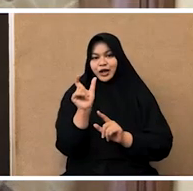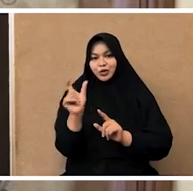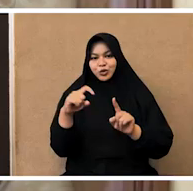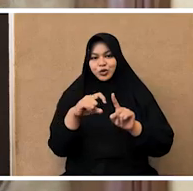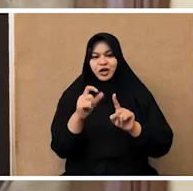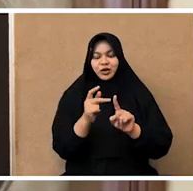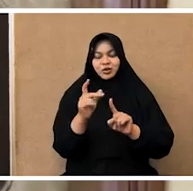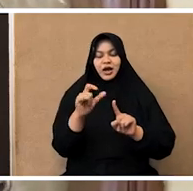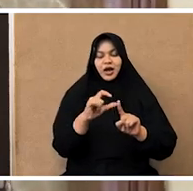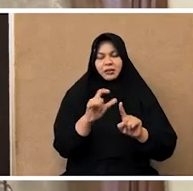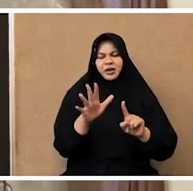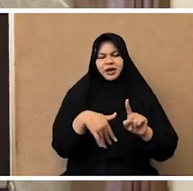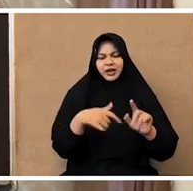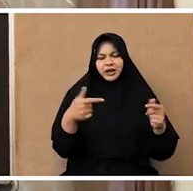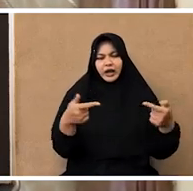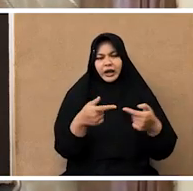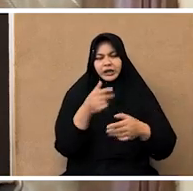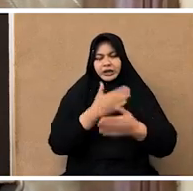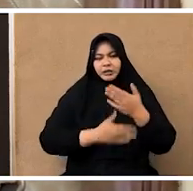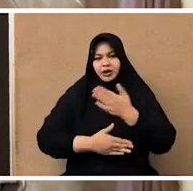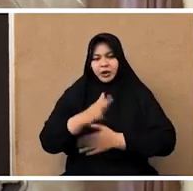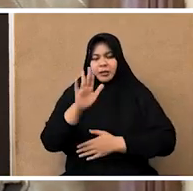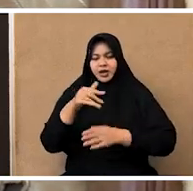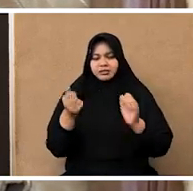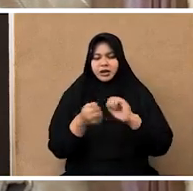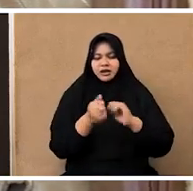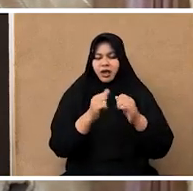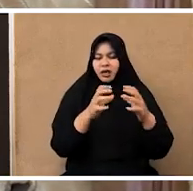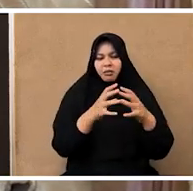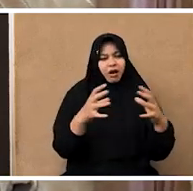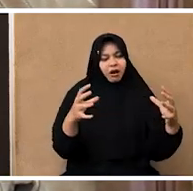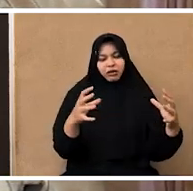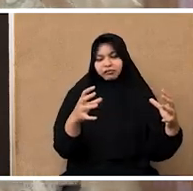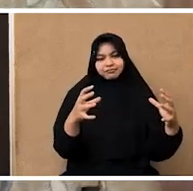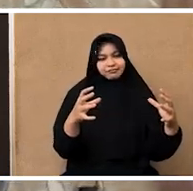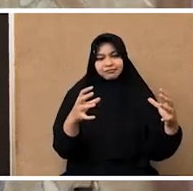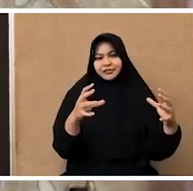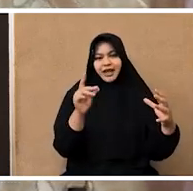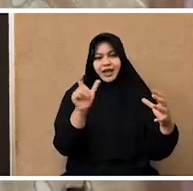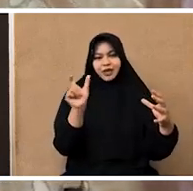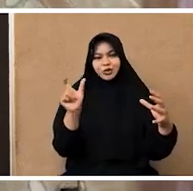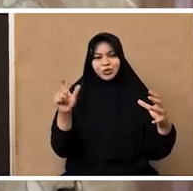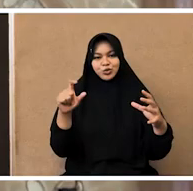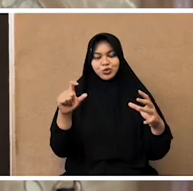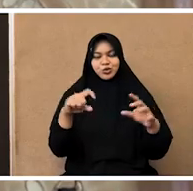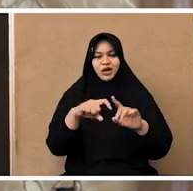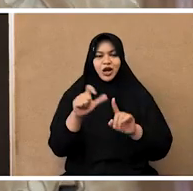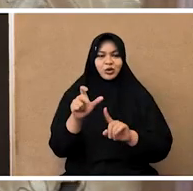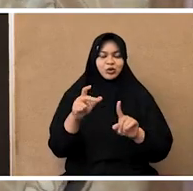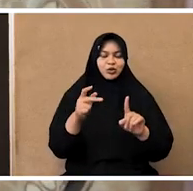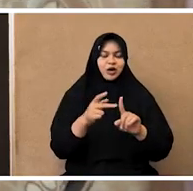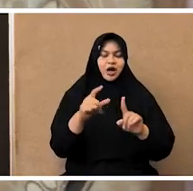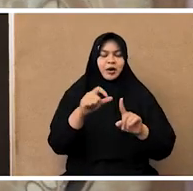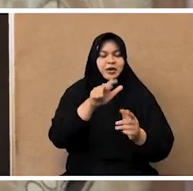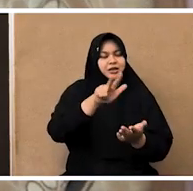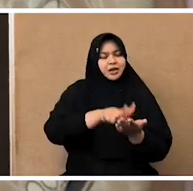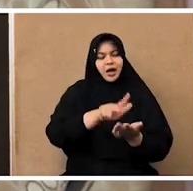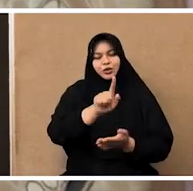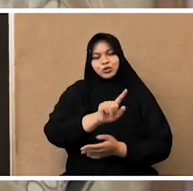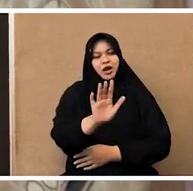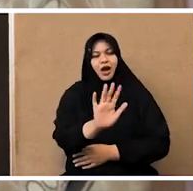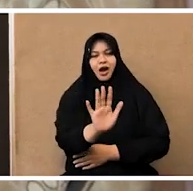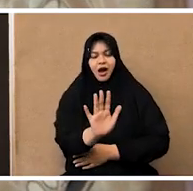ini masih sangat bermasalah dengan demikian RUU KUHP ini semestinya tidak disahkan terlebih dahulu